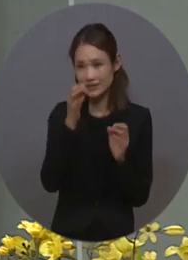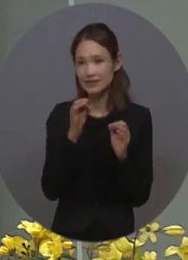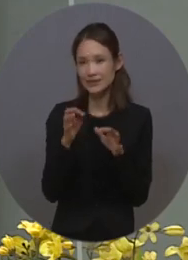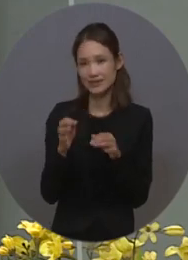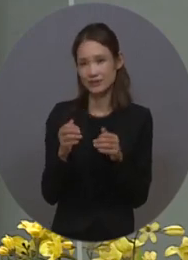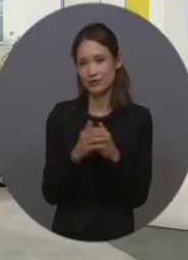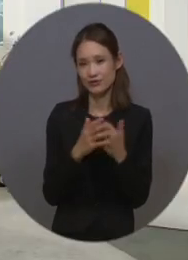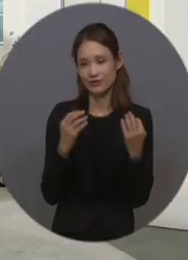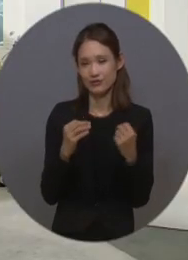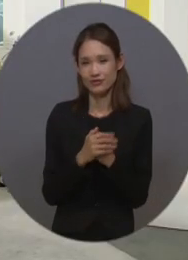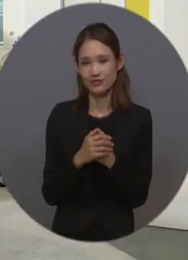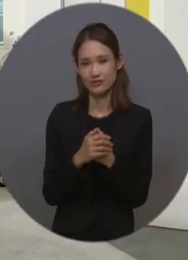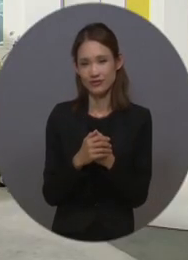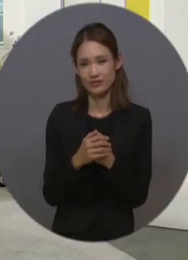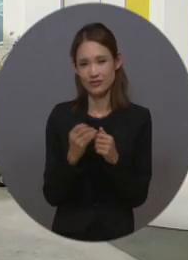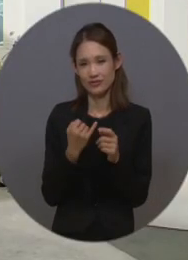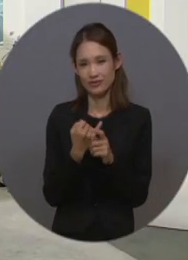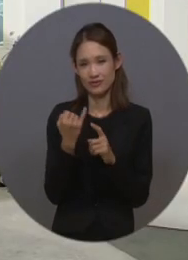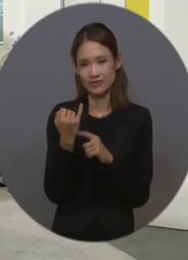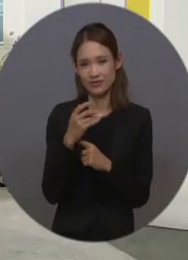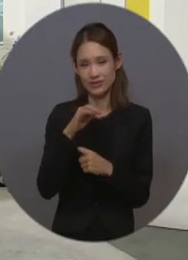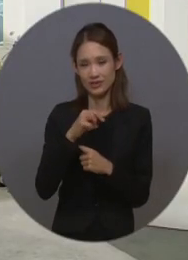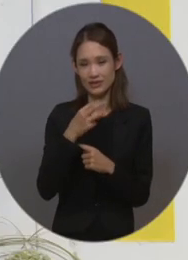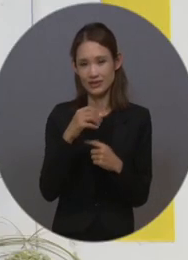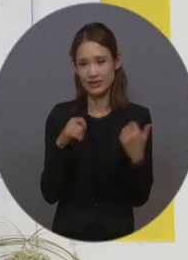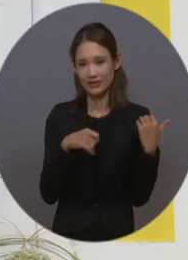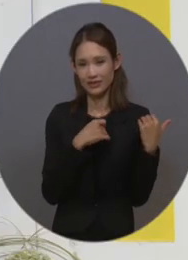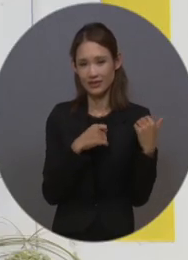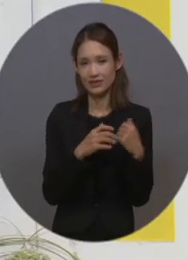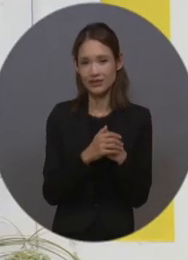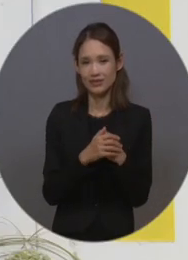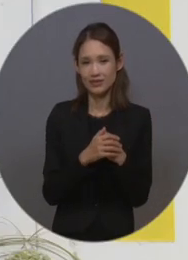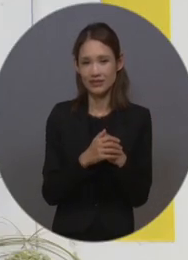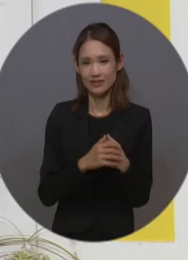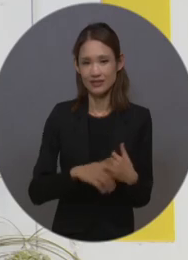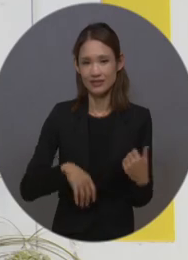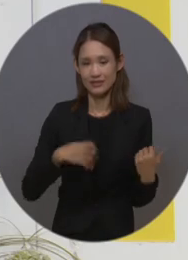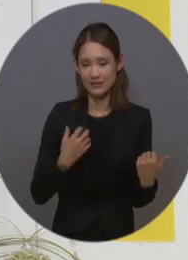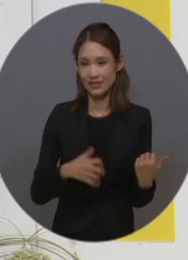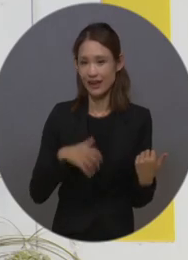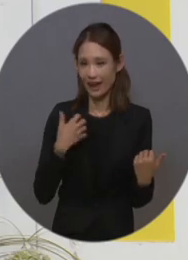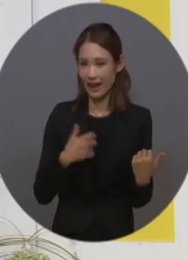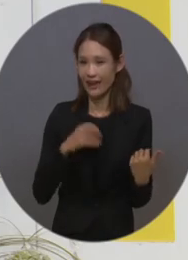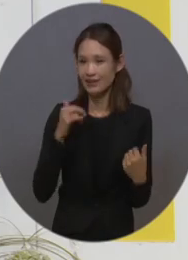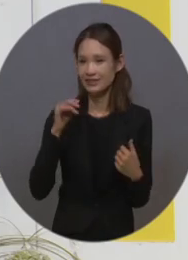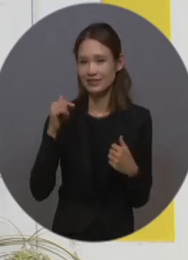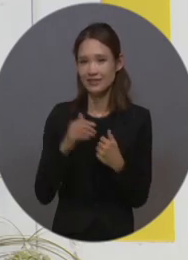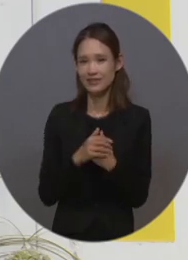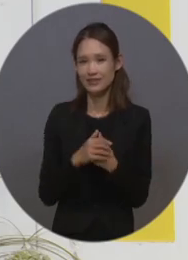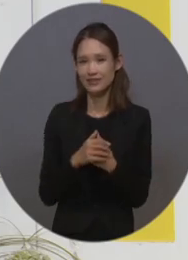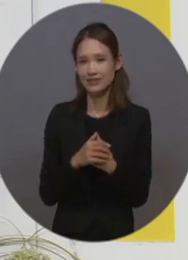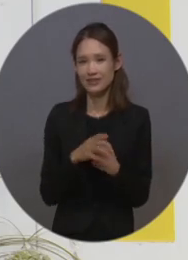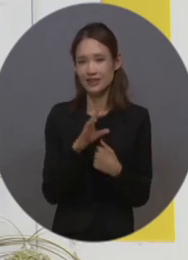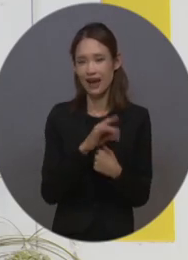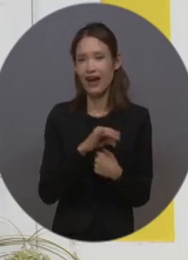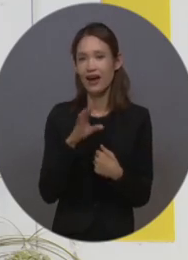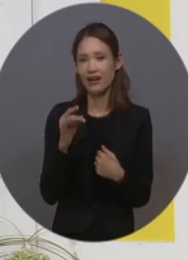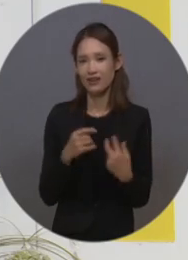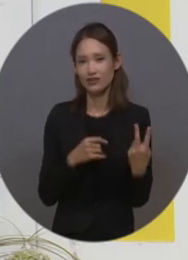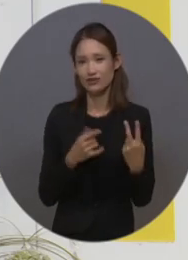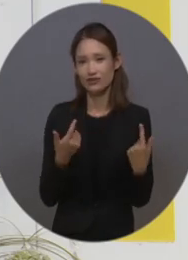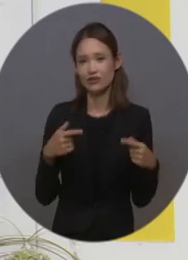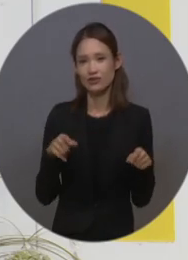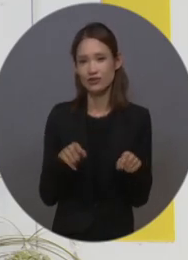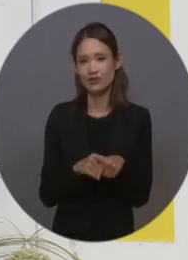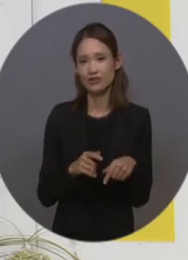네. 사실은 이제 저희 집사람은 뭐 클래식 바이올린을 하는데요. 네. 저는 이제. 네. 재즈 기타를 치는데 네. 가끔